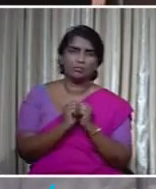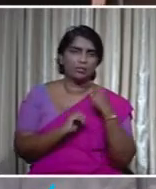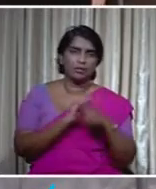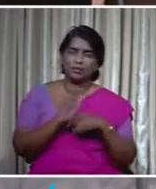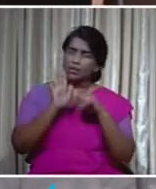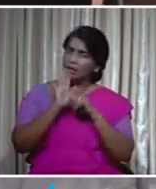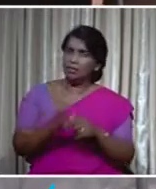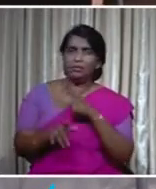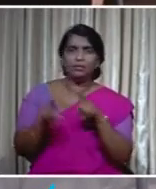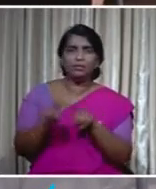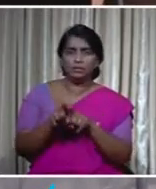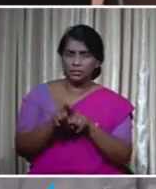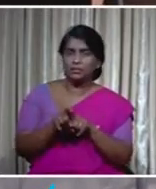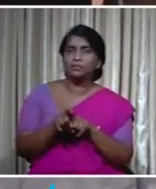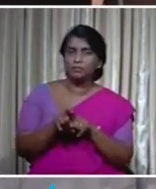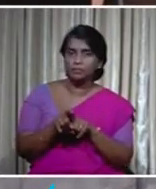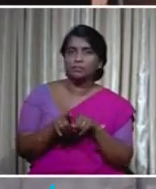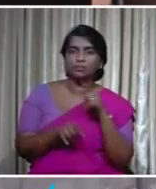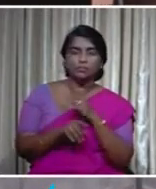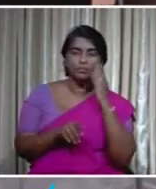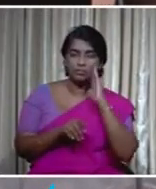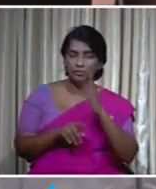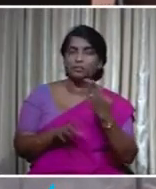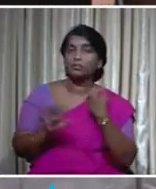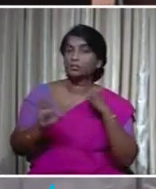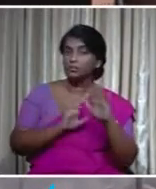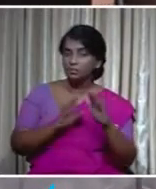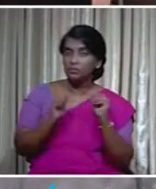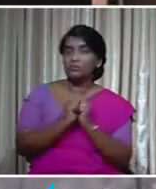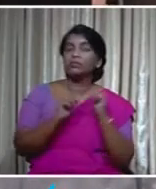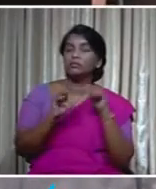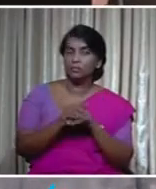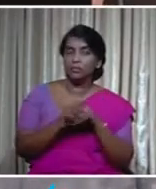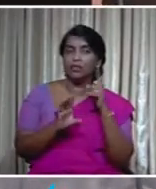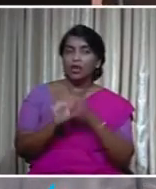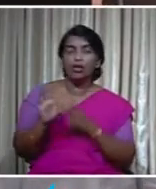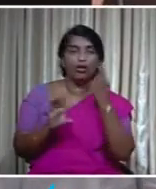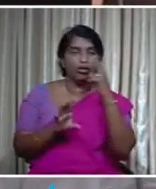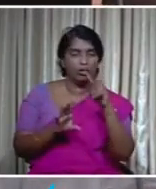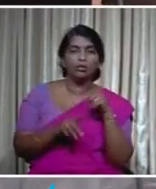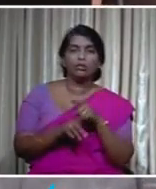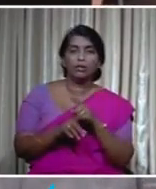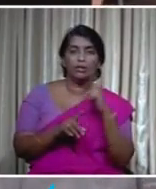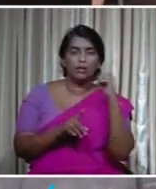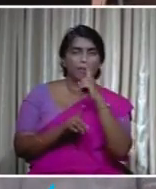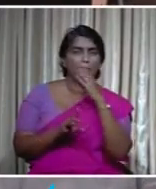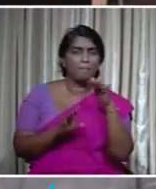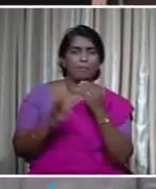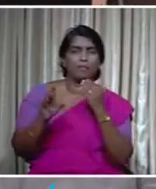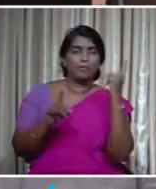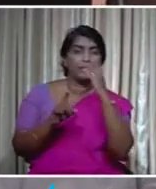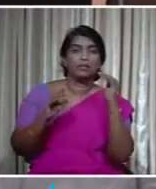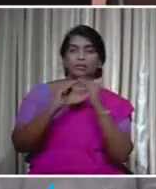ஒரு கல்வி நிர்வாக உத்தியோகத்தர் 12 வருடங்கள் பணியாற்றினால் அவர் கிளாஸ் 1 வரலாம். ஒரு அதிபர் சேவையில்